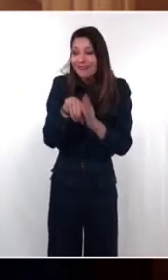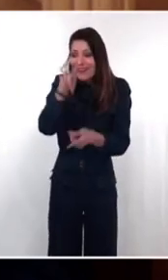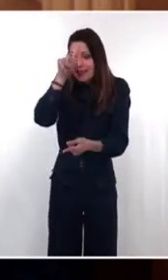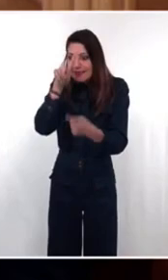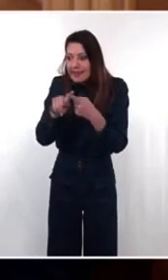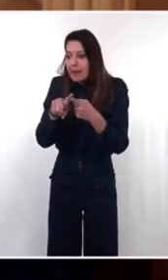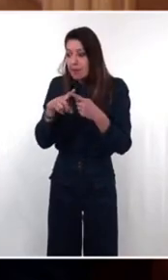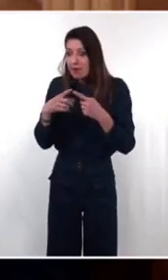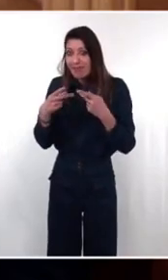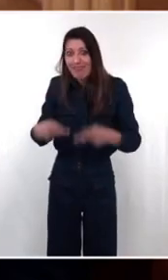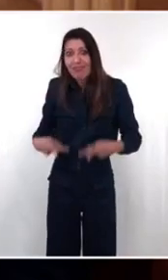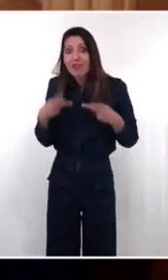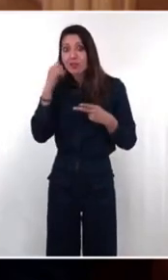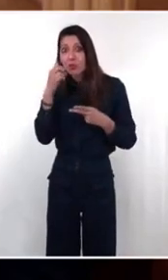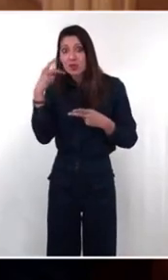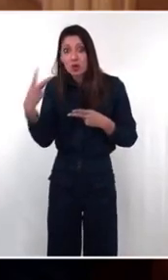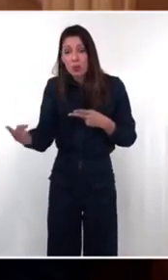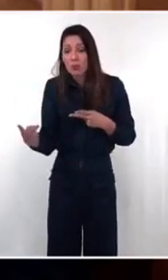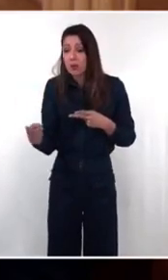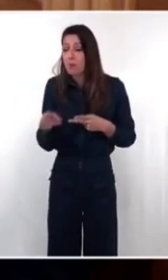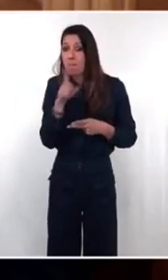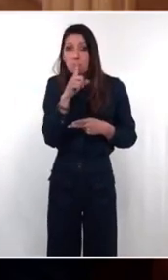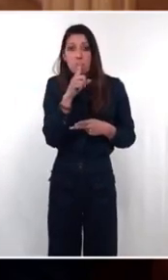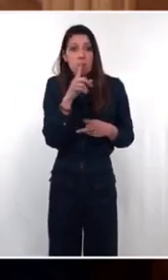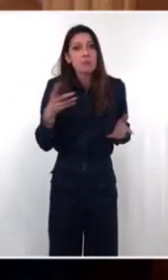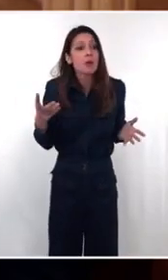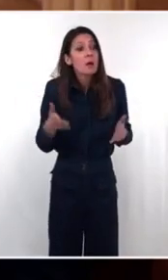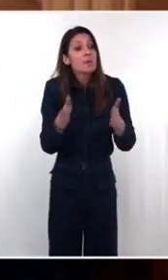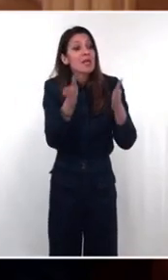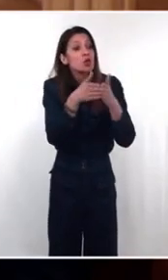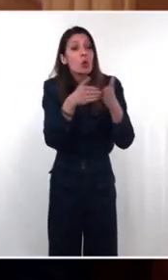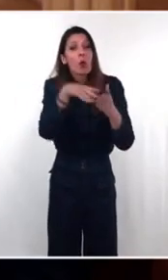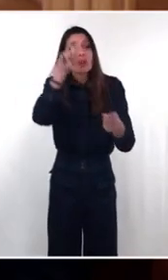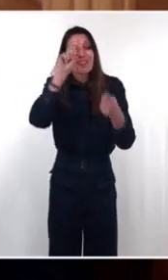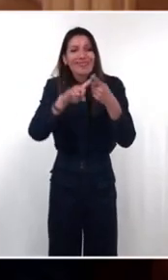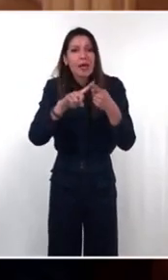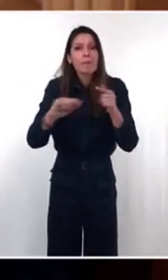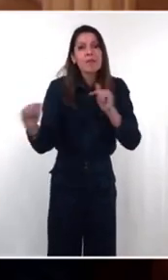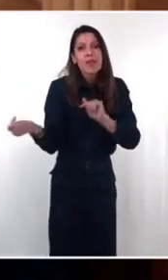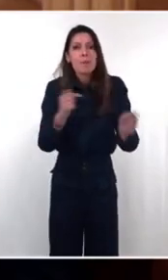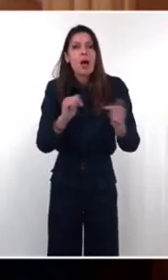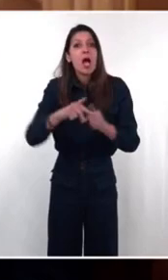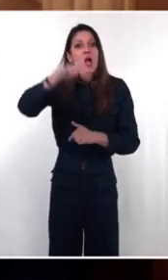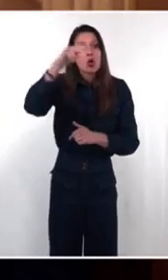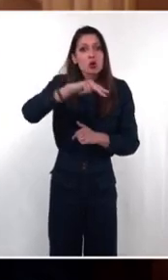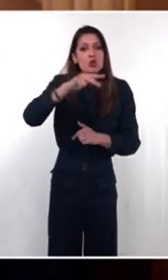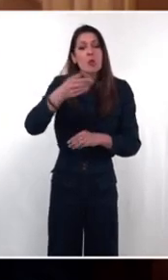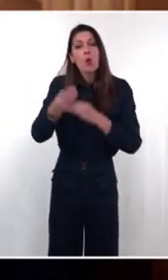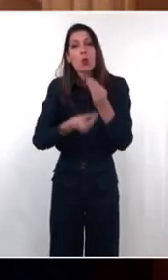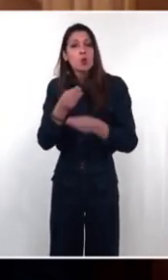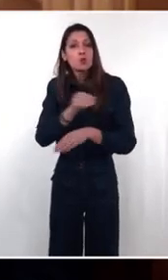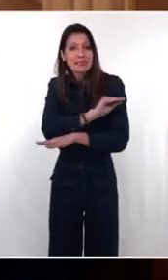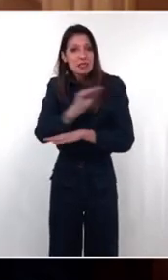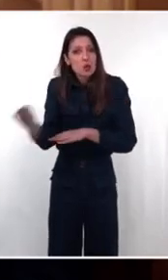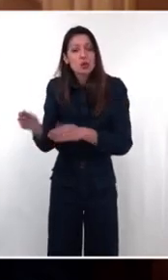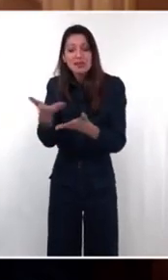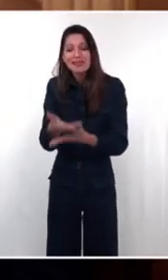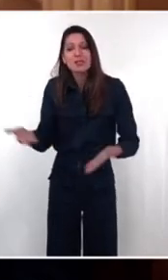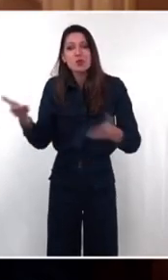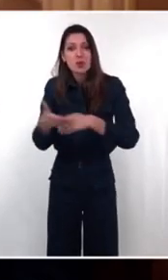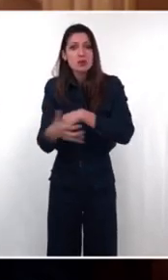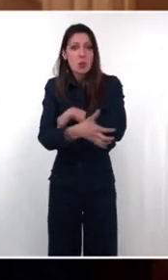leur quotidien. Et lorsqu'on vous demande un débat sur le logement, lorsqu'on vous demande un débat sur la sécurité, sur la précarité, sur tout